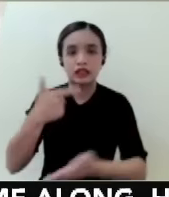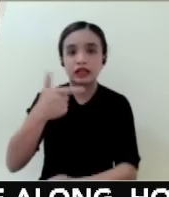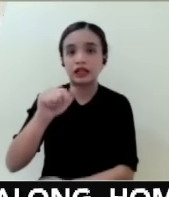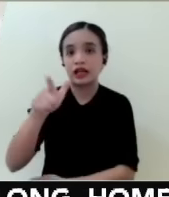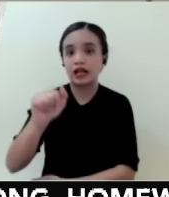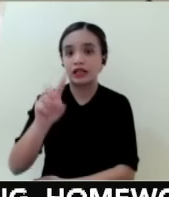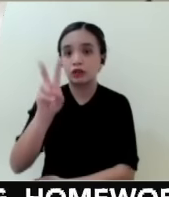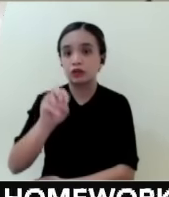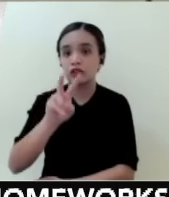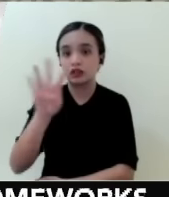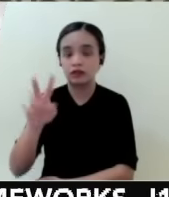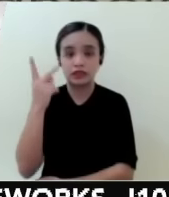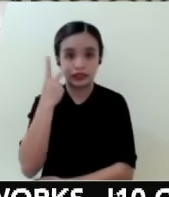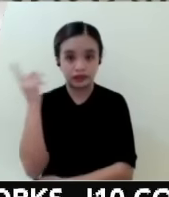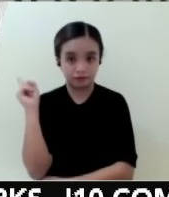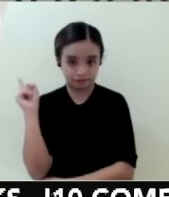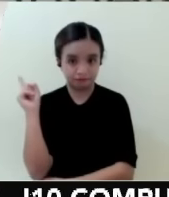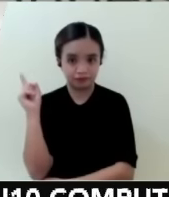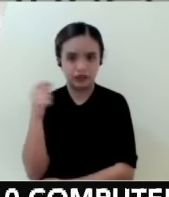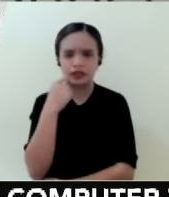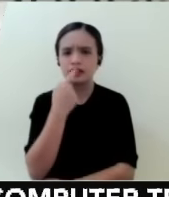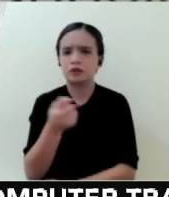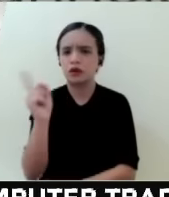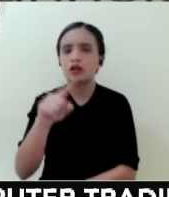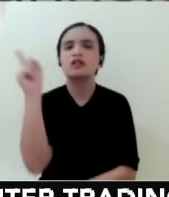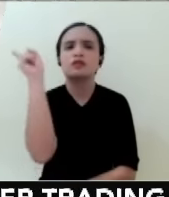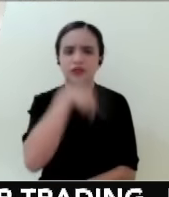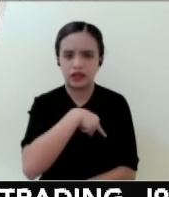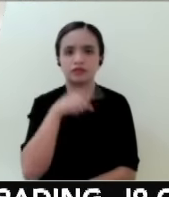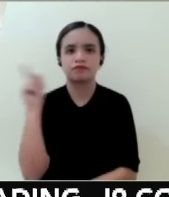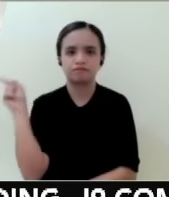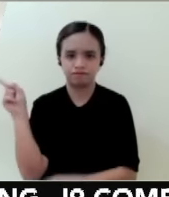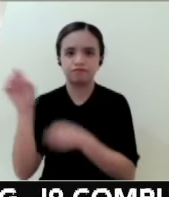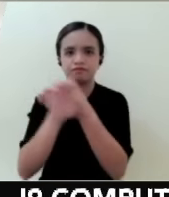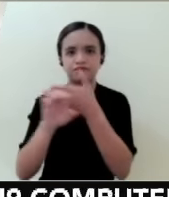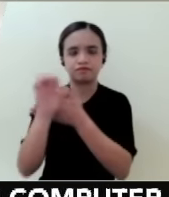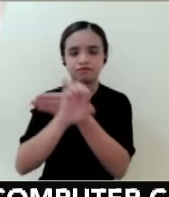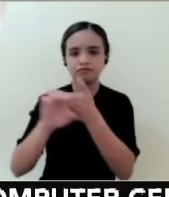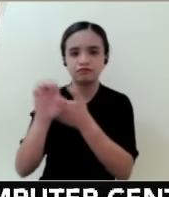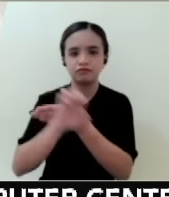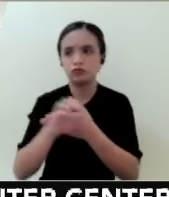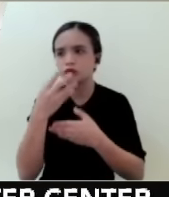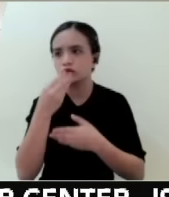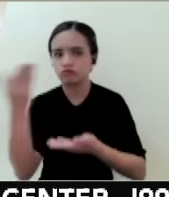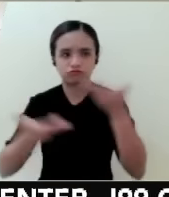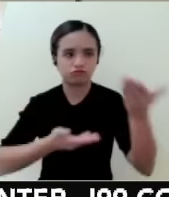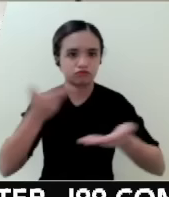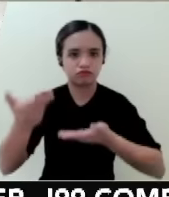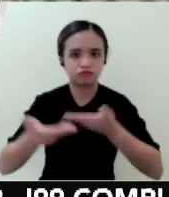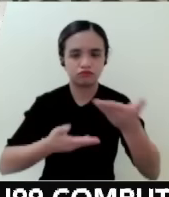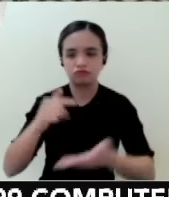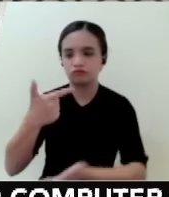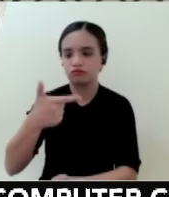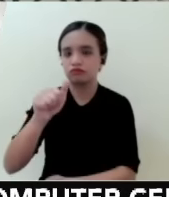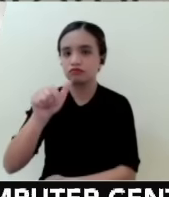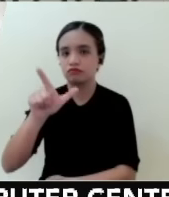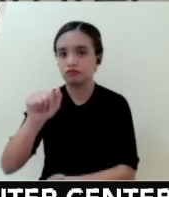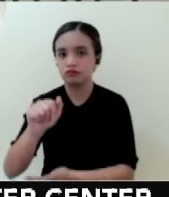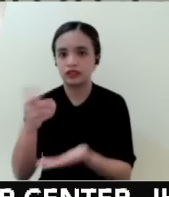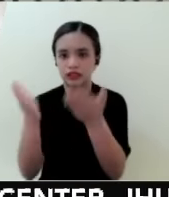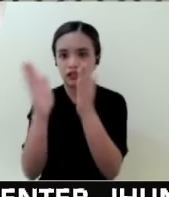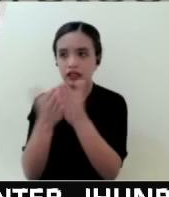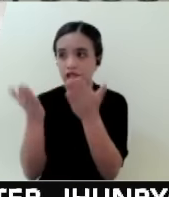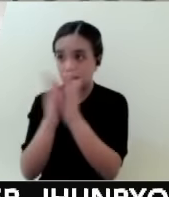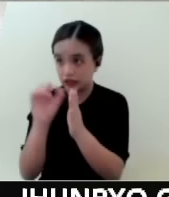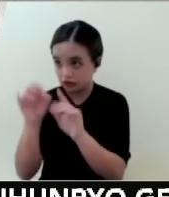Sa inilabas nilang statement, sinabi nilang peke ang mga email na nag-iimbita sa GMA Gala at nanghihingi ng kumpirmasyon kung dadalo